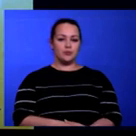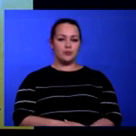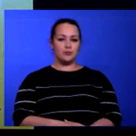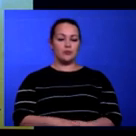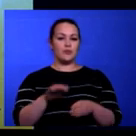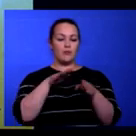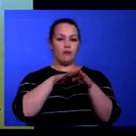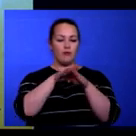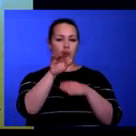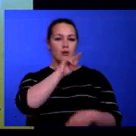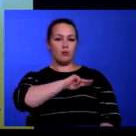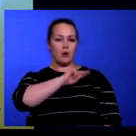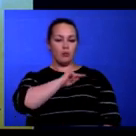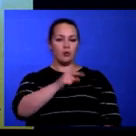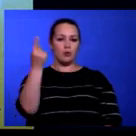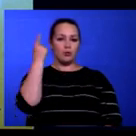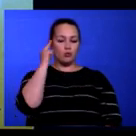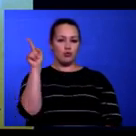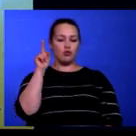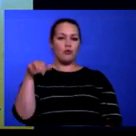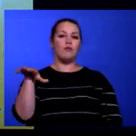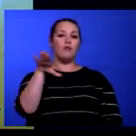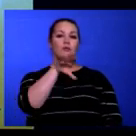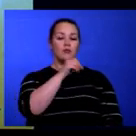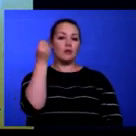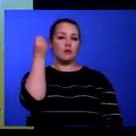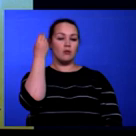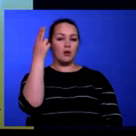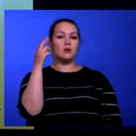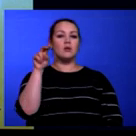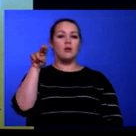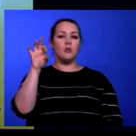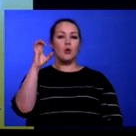вот такую работу я думаю что вы все знаете пословицы